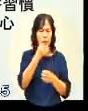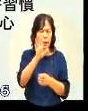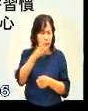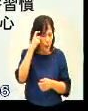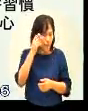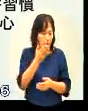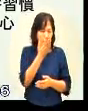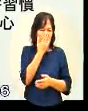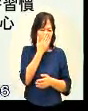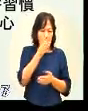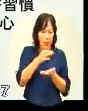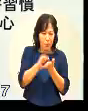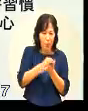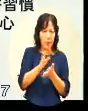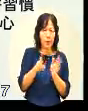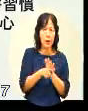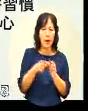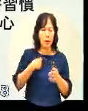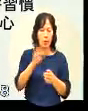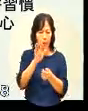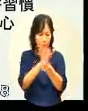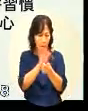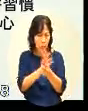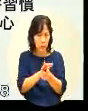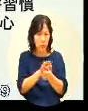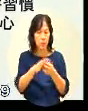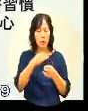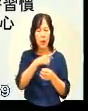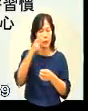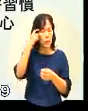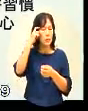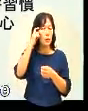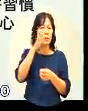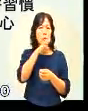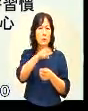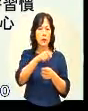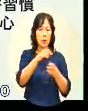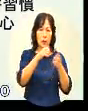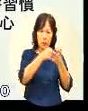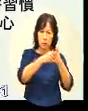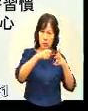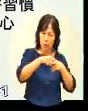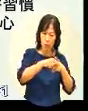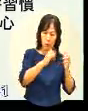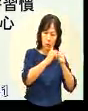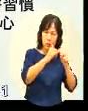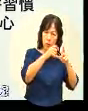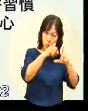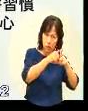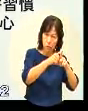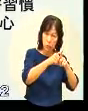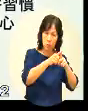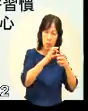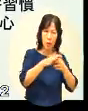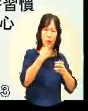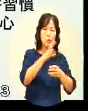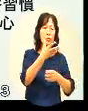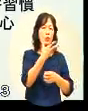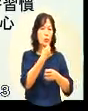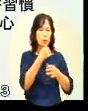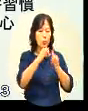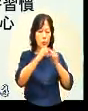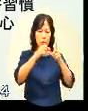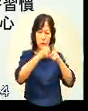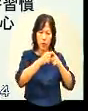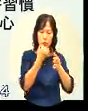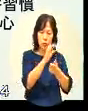有好这个常态性的志工，一方面我觉得可以把这样的社区的一个幸福社区的概念